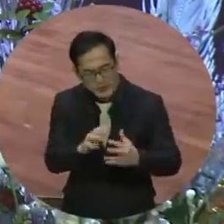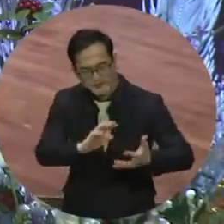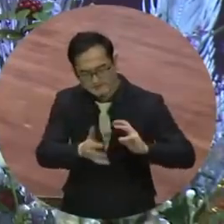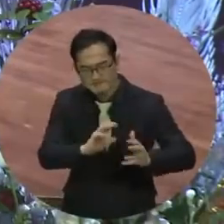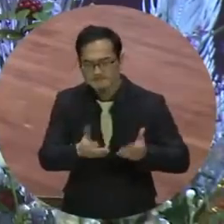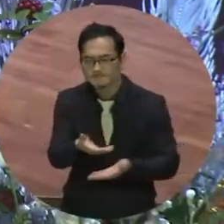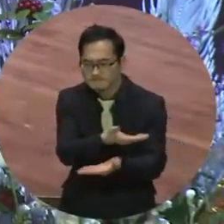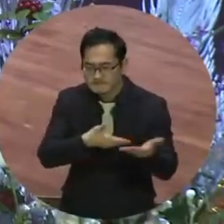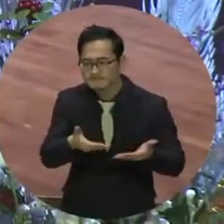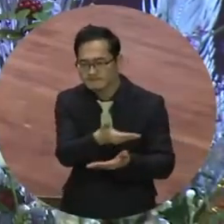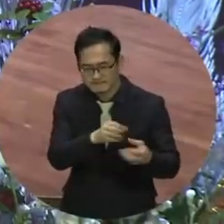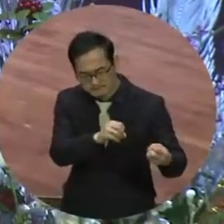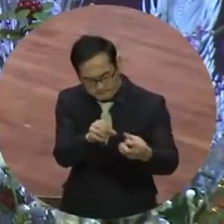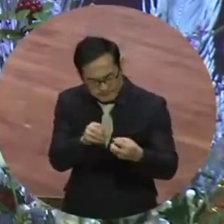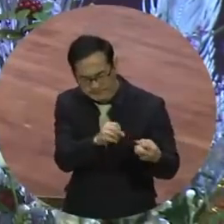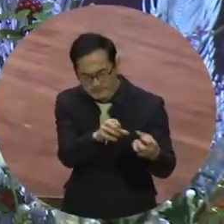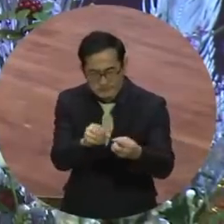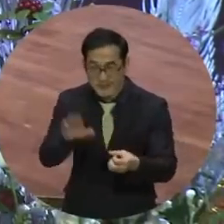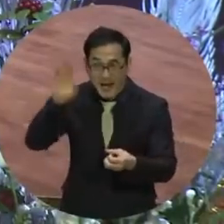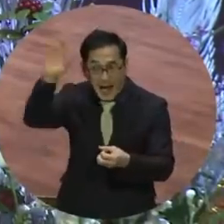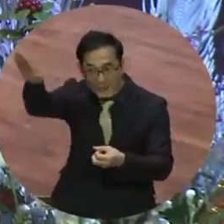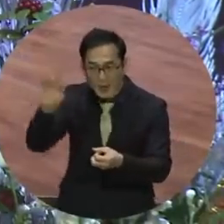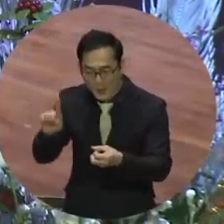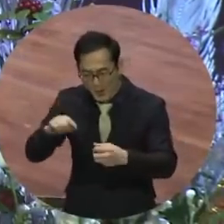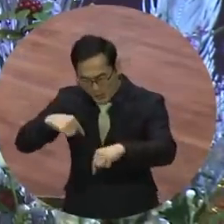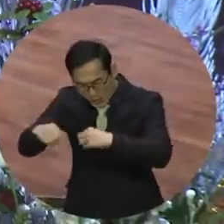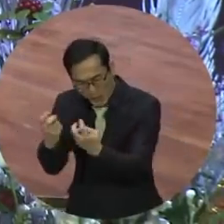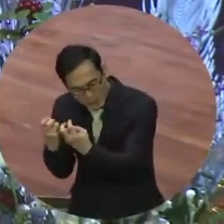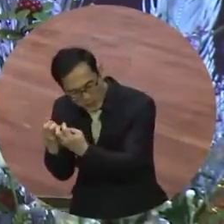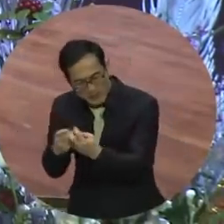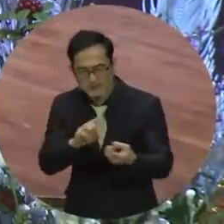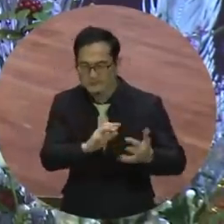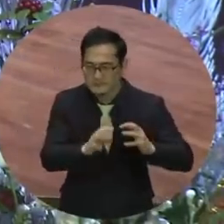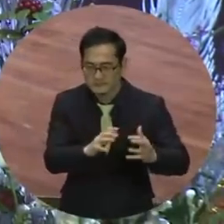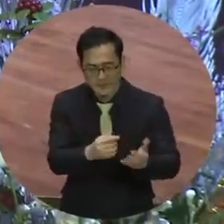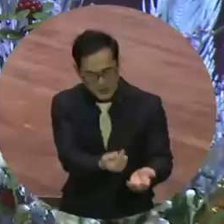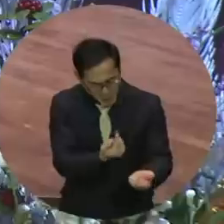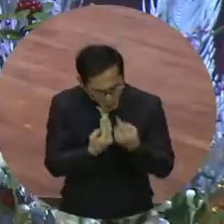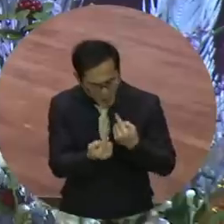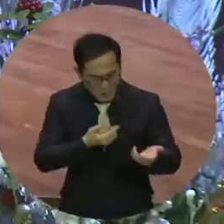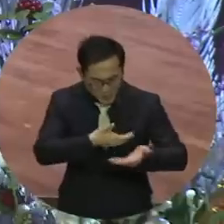매주 결정하고 진행하고 전 세계 돌아가는 거 보고하고 하잖아요.